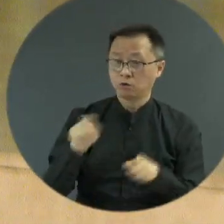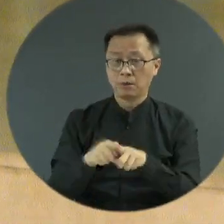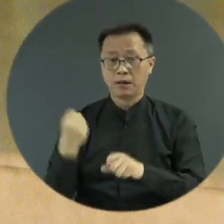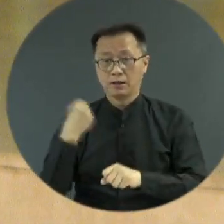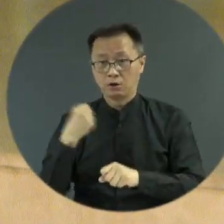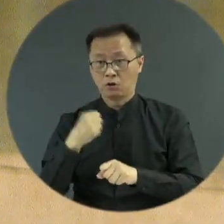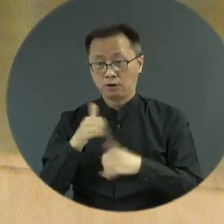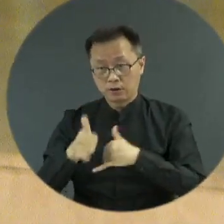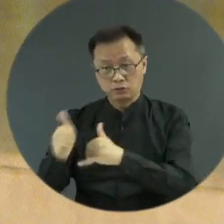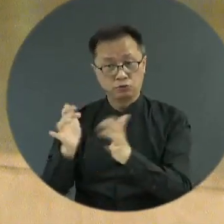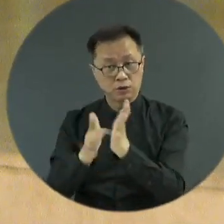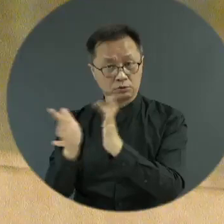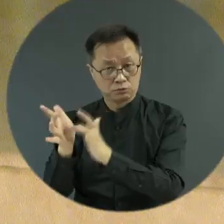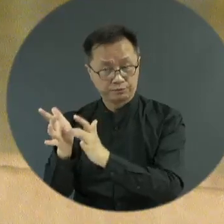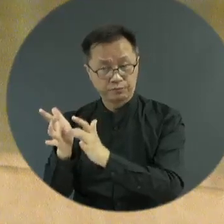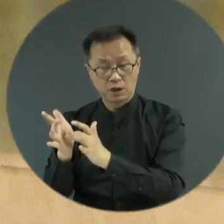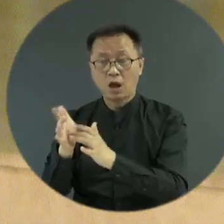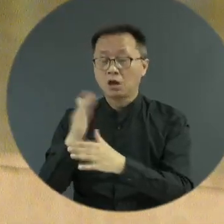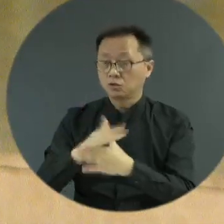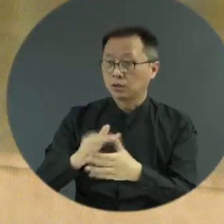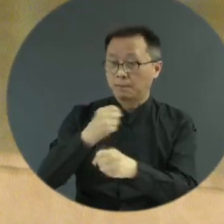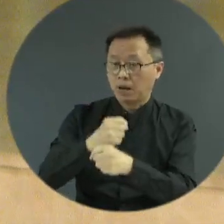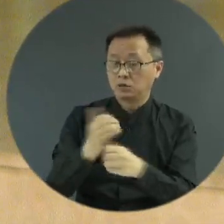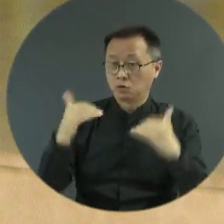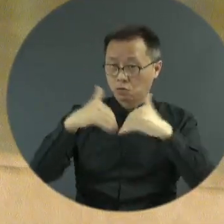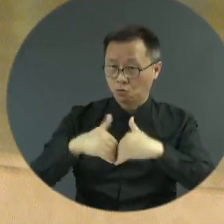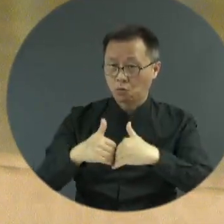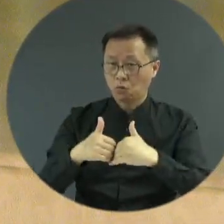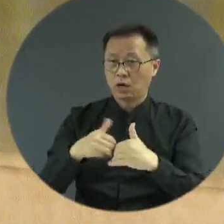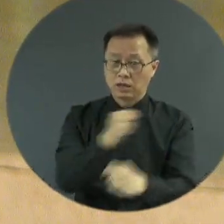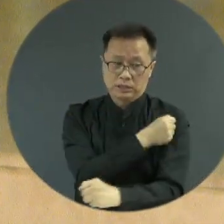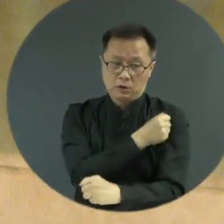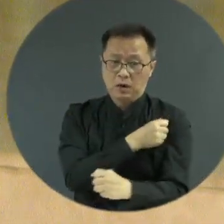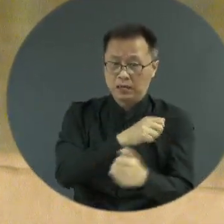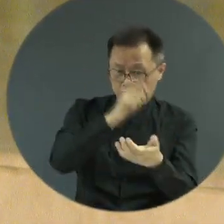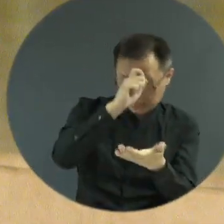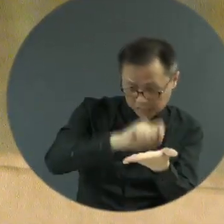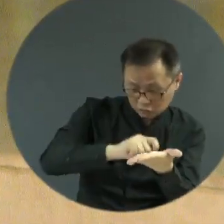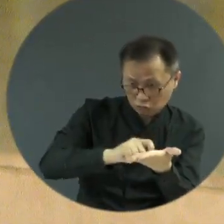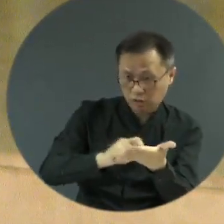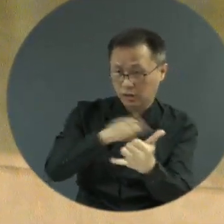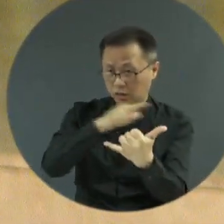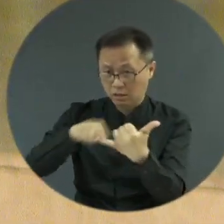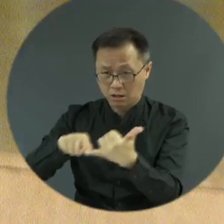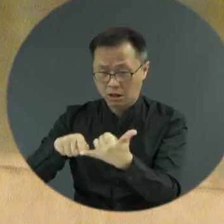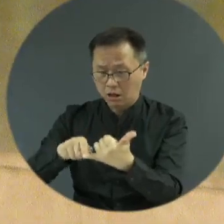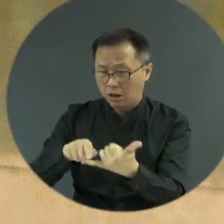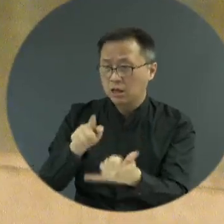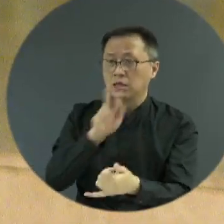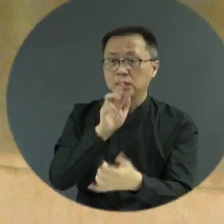他。在马尔谷的耶稣受难史当中，耶稣一直都是沉默